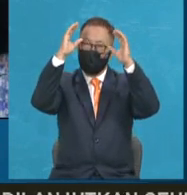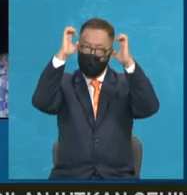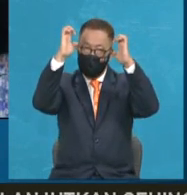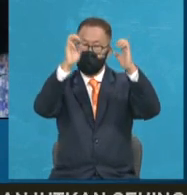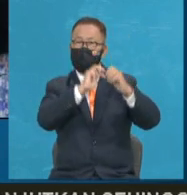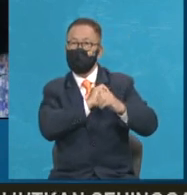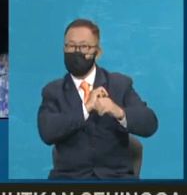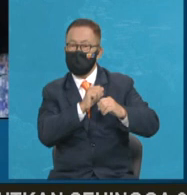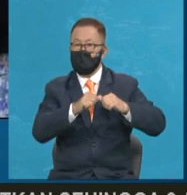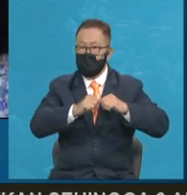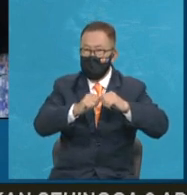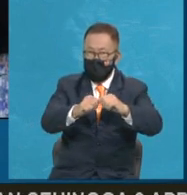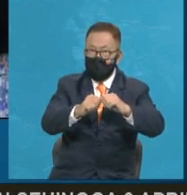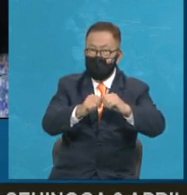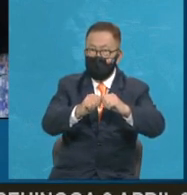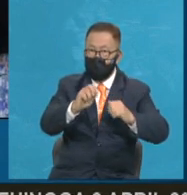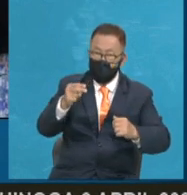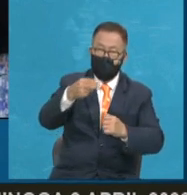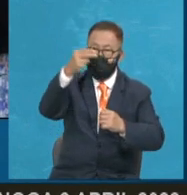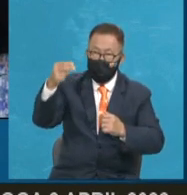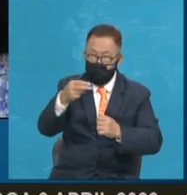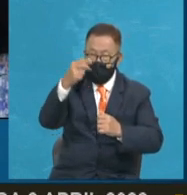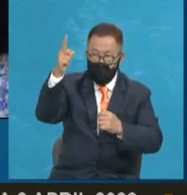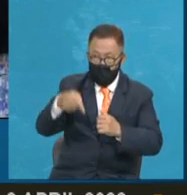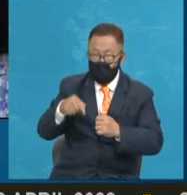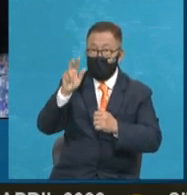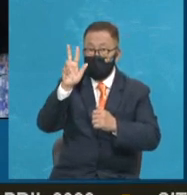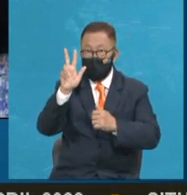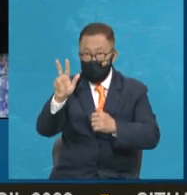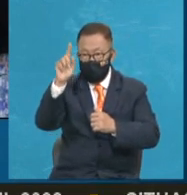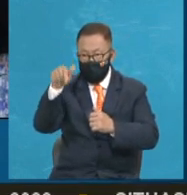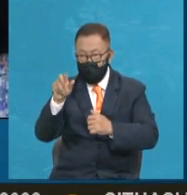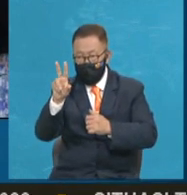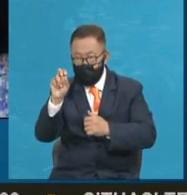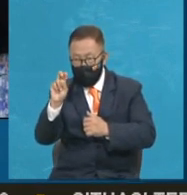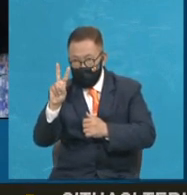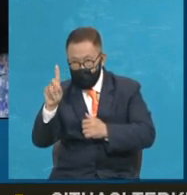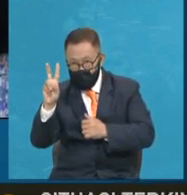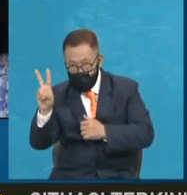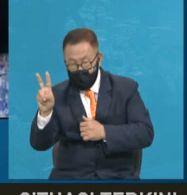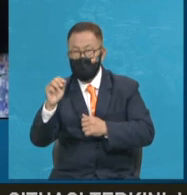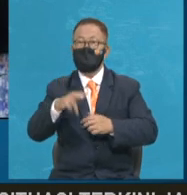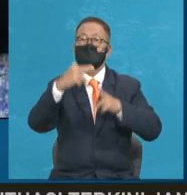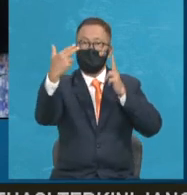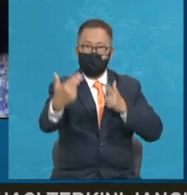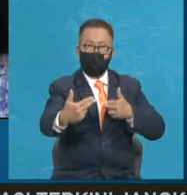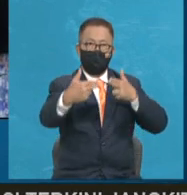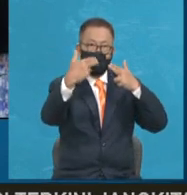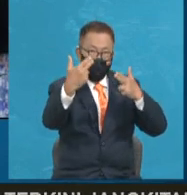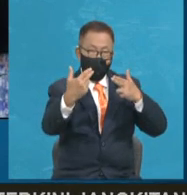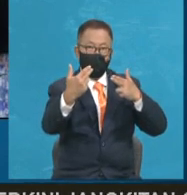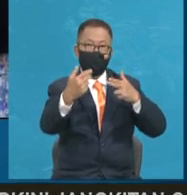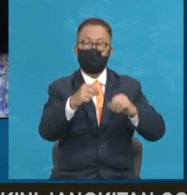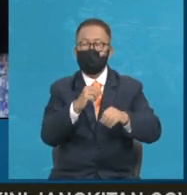konvensional akan diteruskan Pada hari Kamis 24 macet 2022 secara dalam talian dengan pembentangan dan